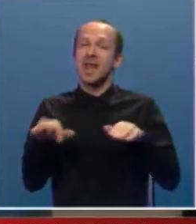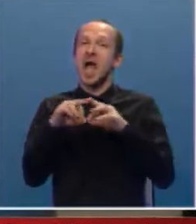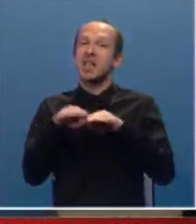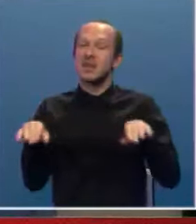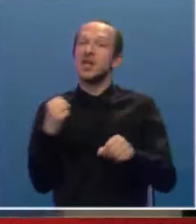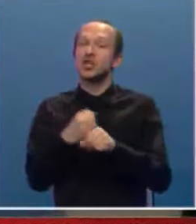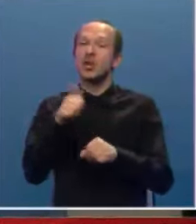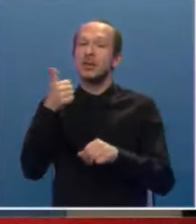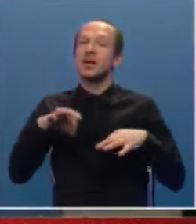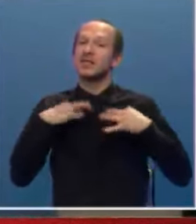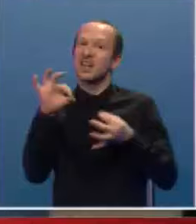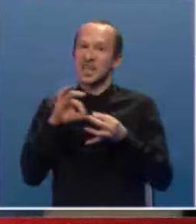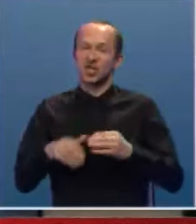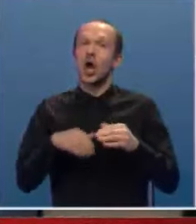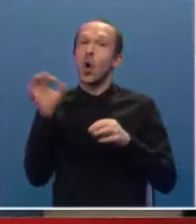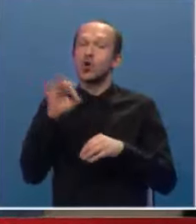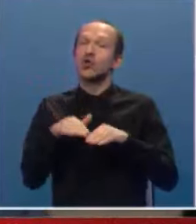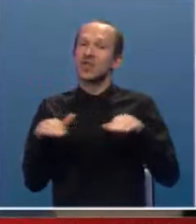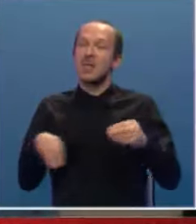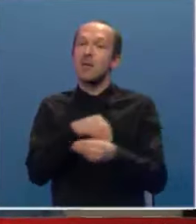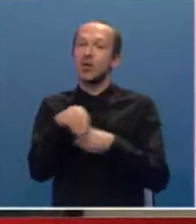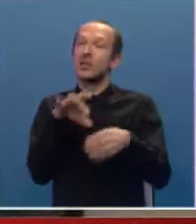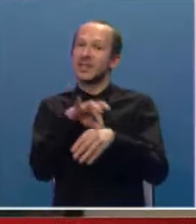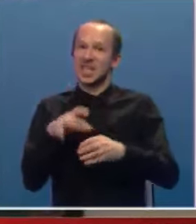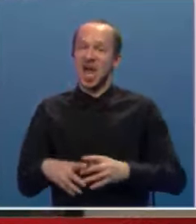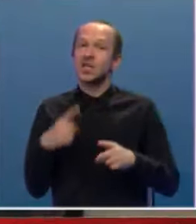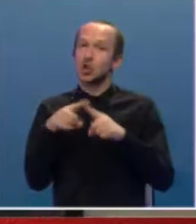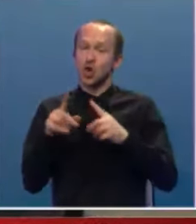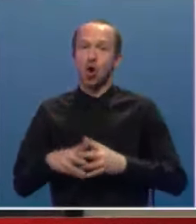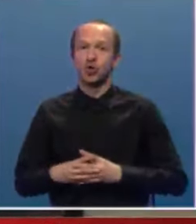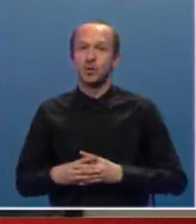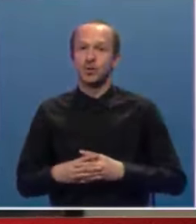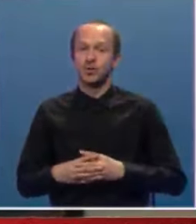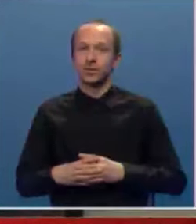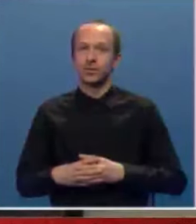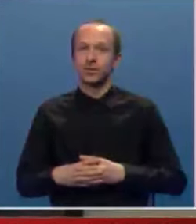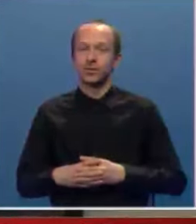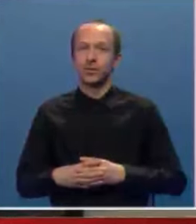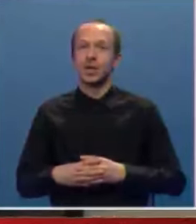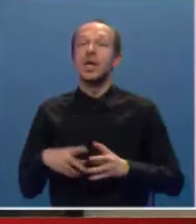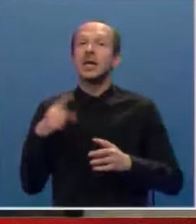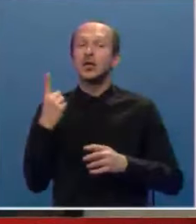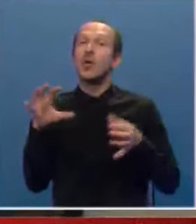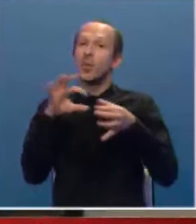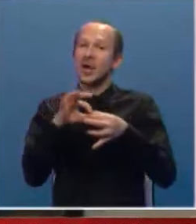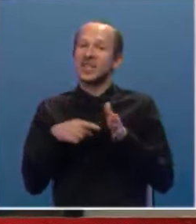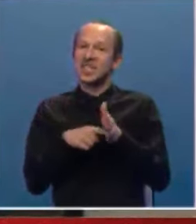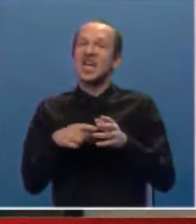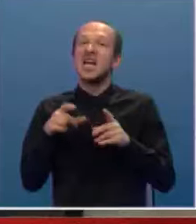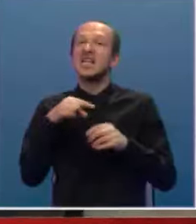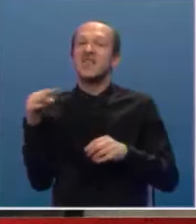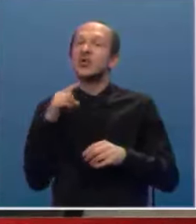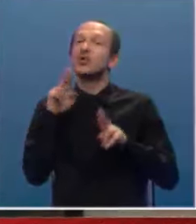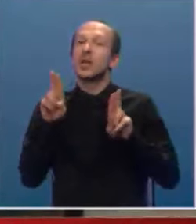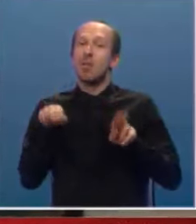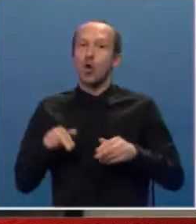čini primarna zdravstvena zaštita, a osnov tog temelja je porodična medicina. Shodno o jednom projekciji deficita koji bi se